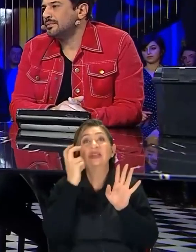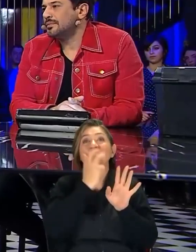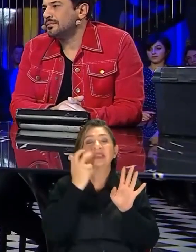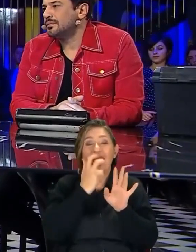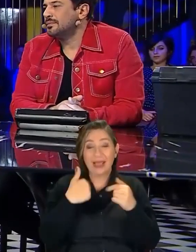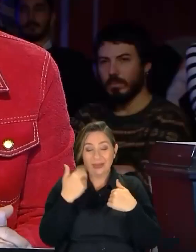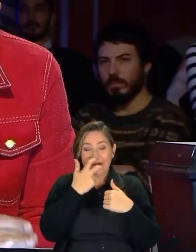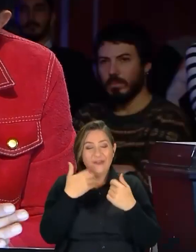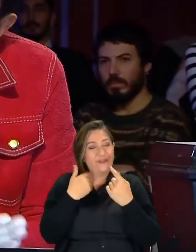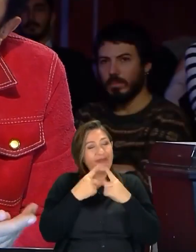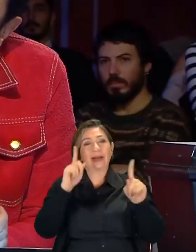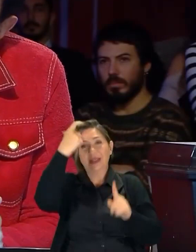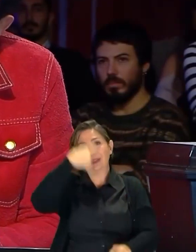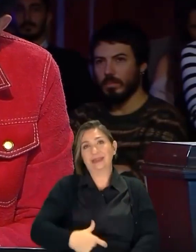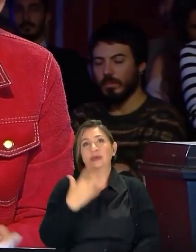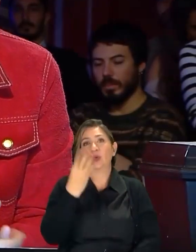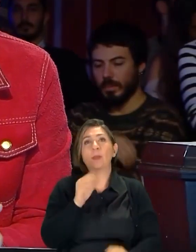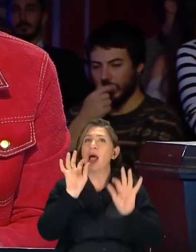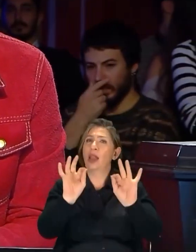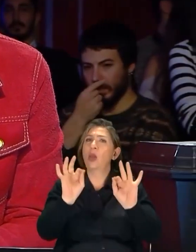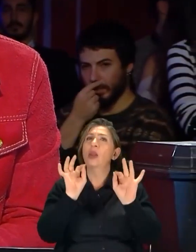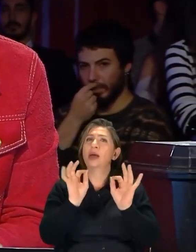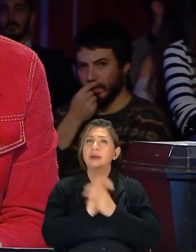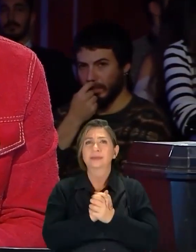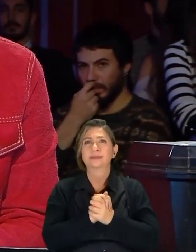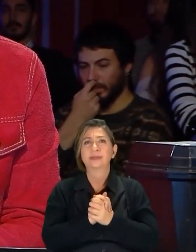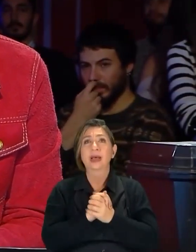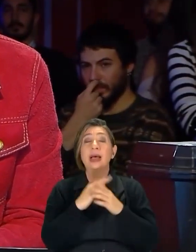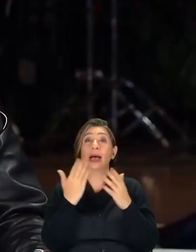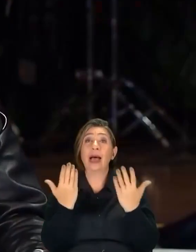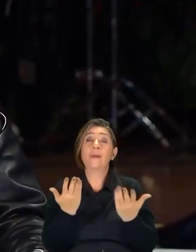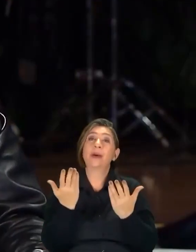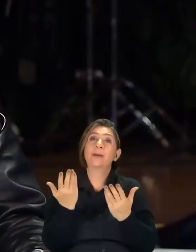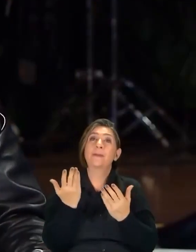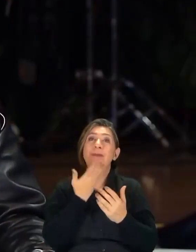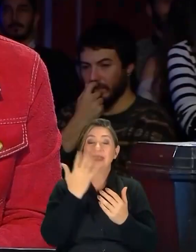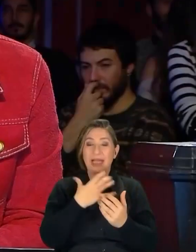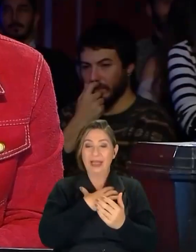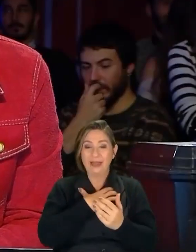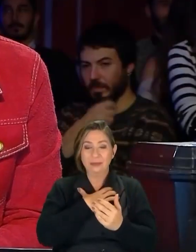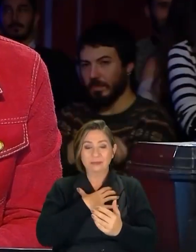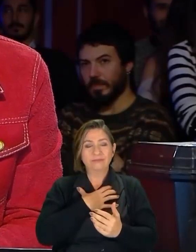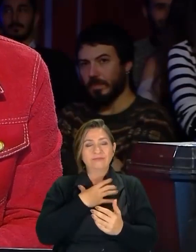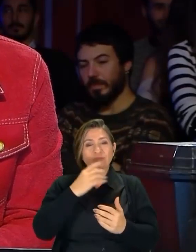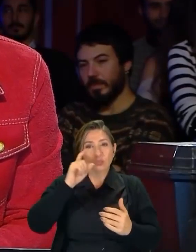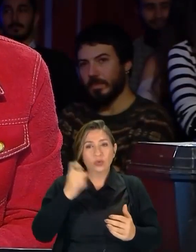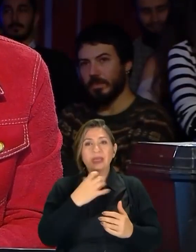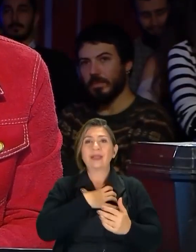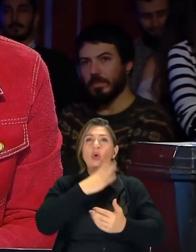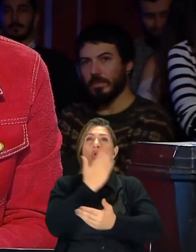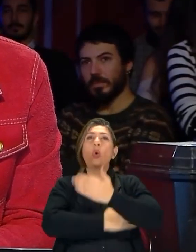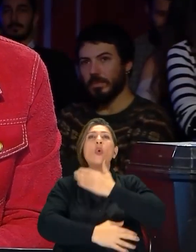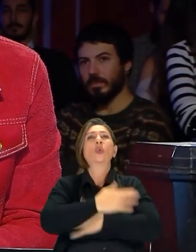söylerken başka biri oluyorum hala öyle hala öyle Evet yani Ama mesela kendimi bulduğum ve kendimi yorgun